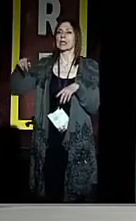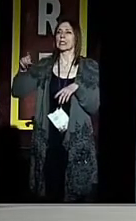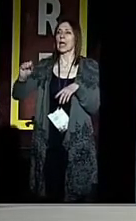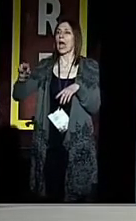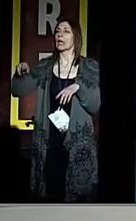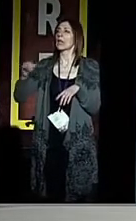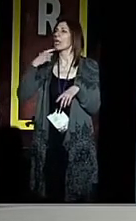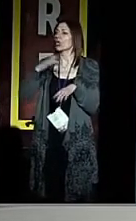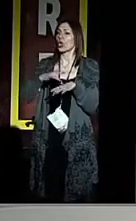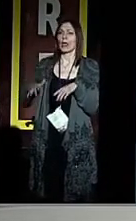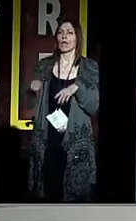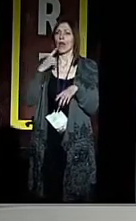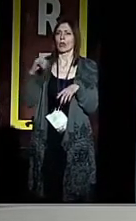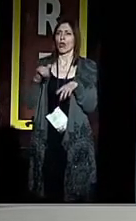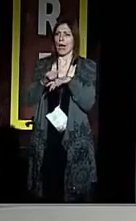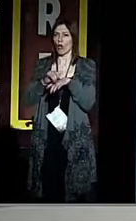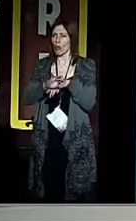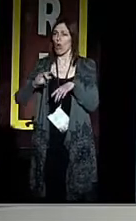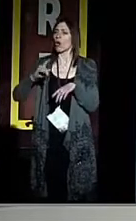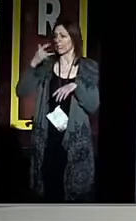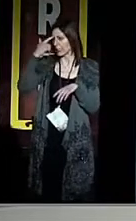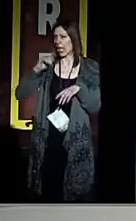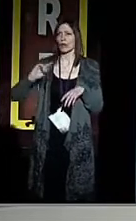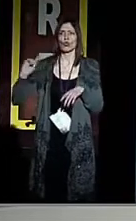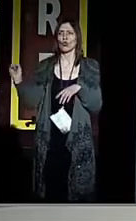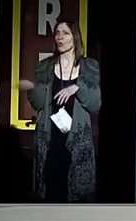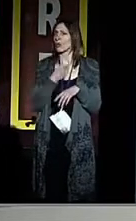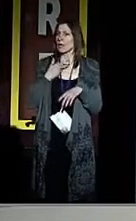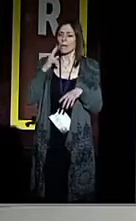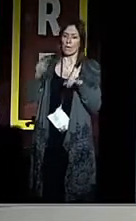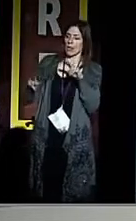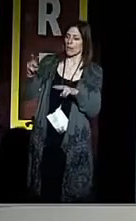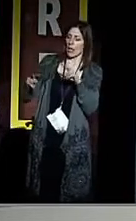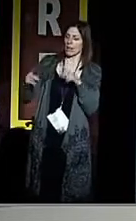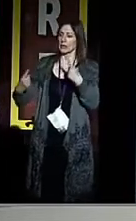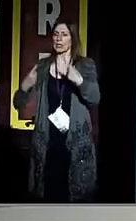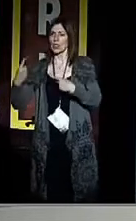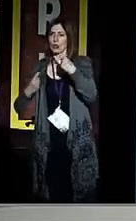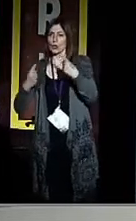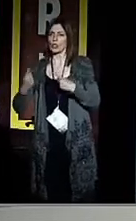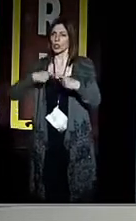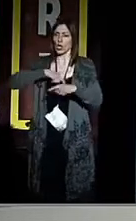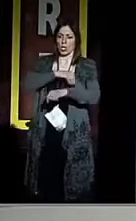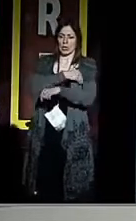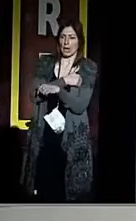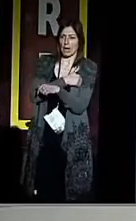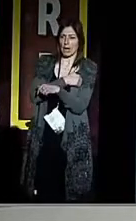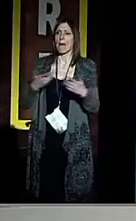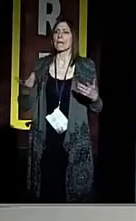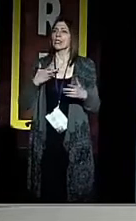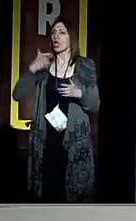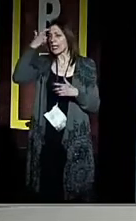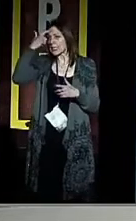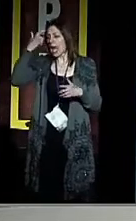che ci sono moltissimi che stanno tutti verificando qual è lo stato, diciamo, della nostra febbre. Quindi c'è uno stato